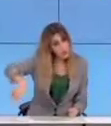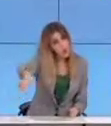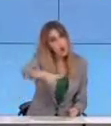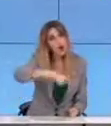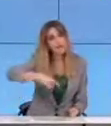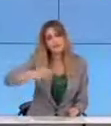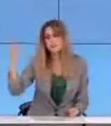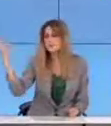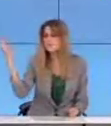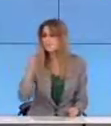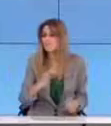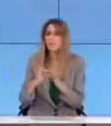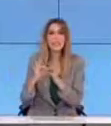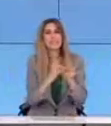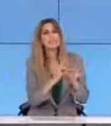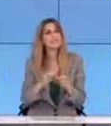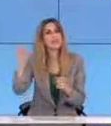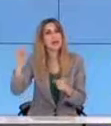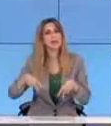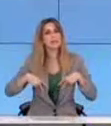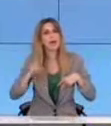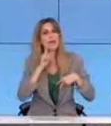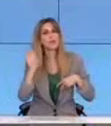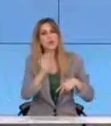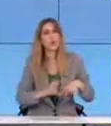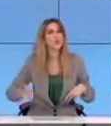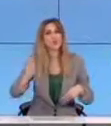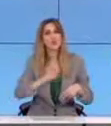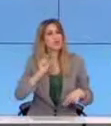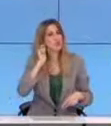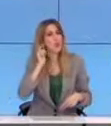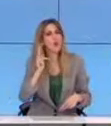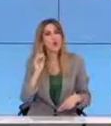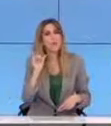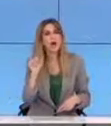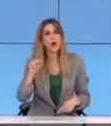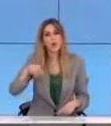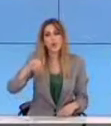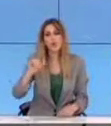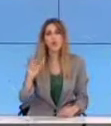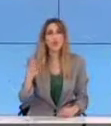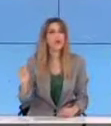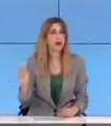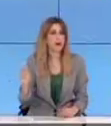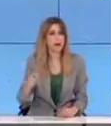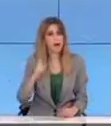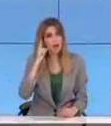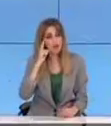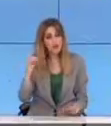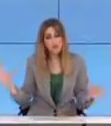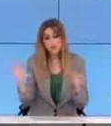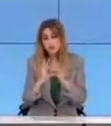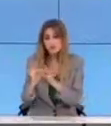Έλενα την Κουντουρά, που το μεγαλύτερο διάστημα διατέλεσε υπουργός του τουρισμού, νομίζω ότι αυτή η συνεργασία συνέβαλε